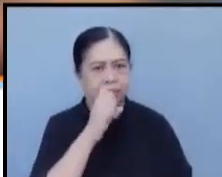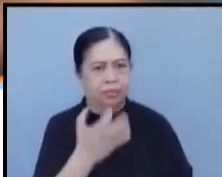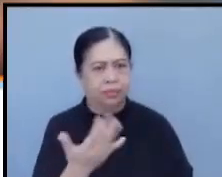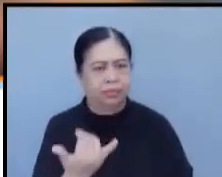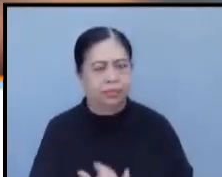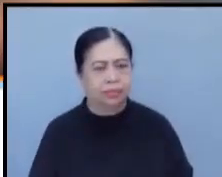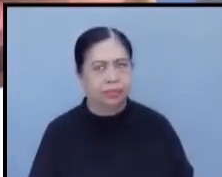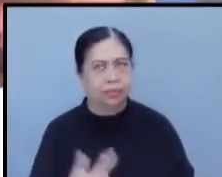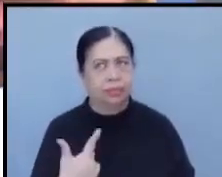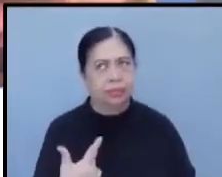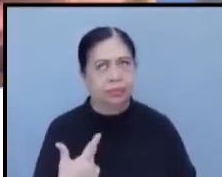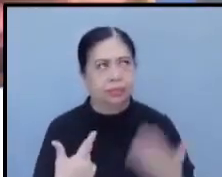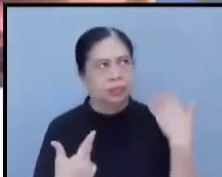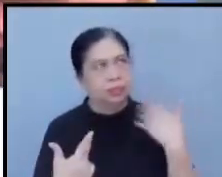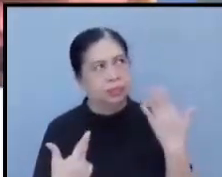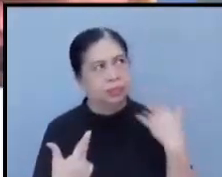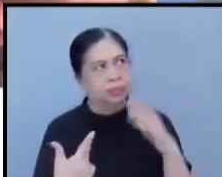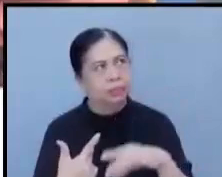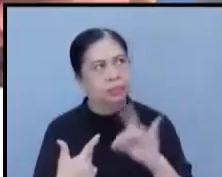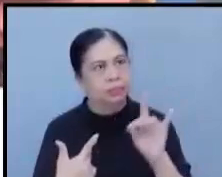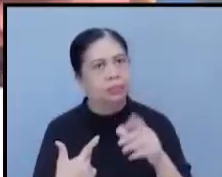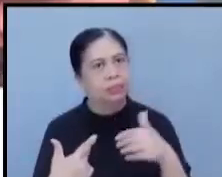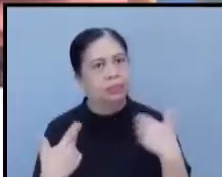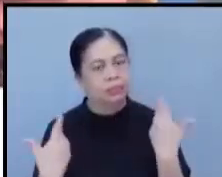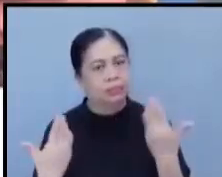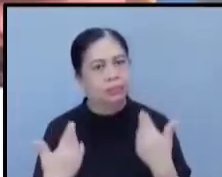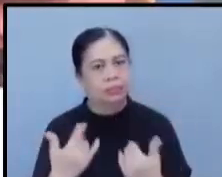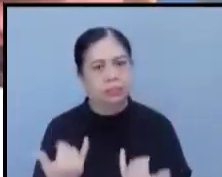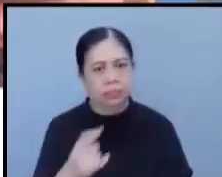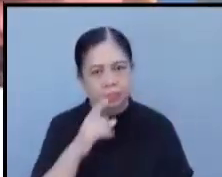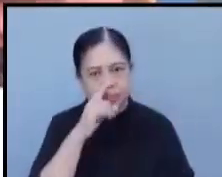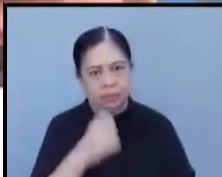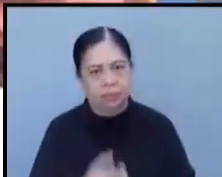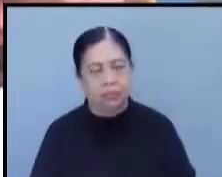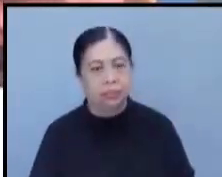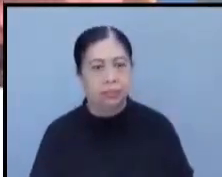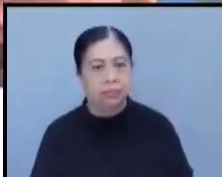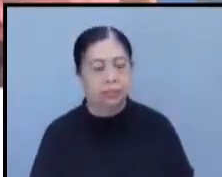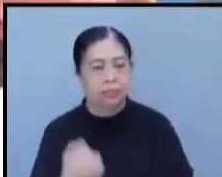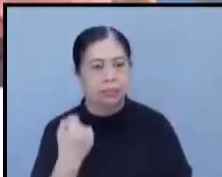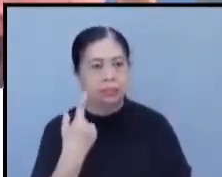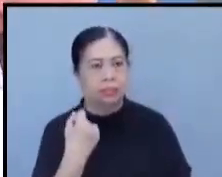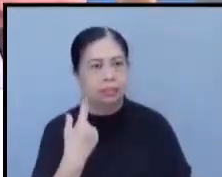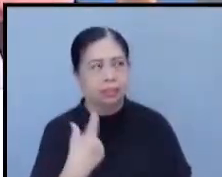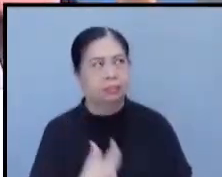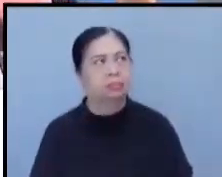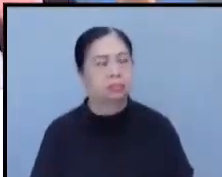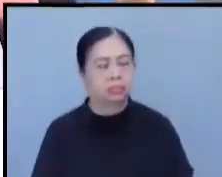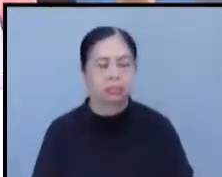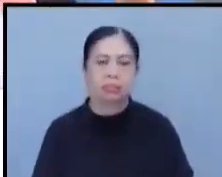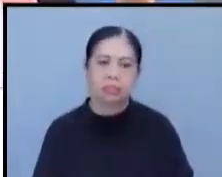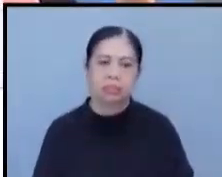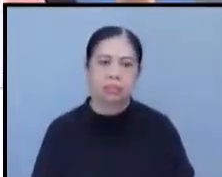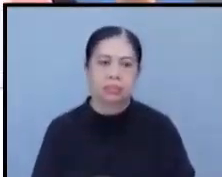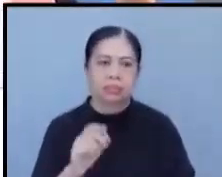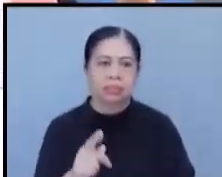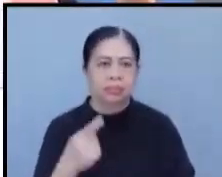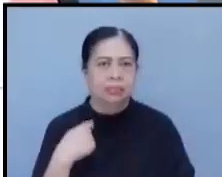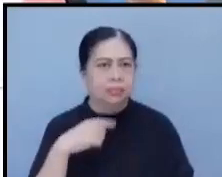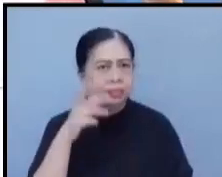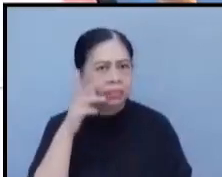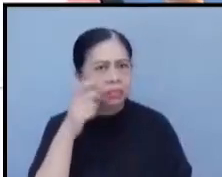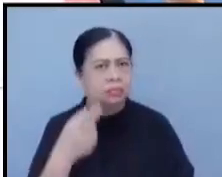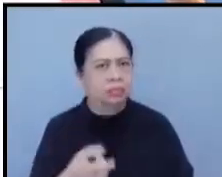ka na nalaman nila na may boses ka pala ngayon, ay ilang taong ka na? 11 years old. 11. Okay. We heard na bukod sa